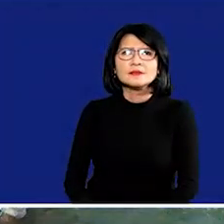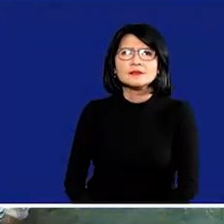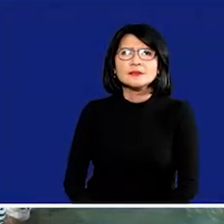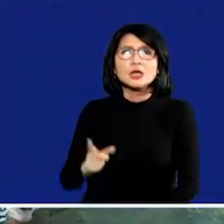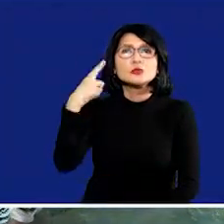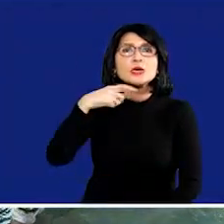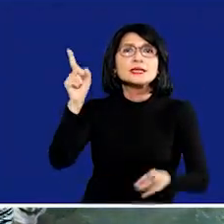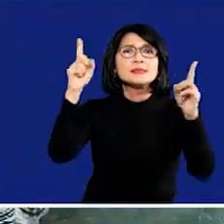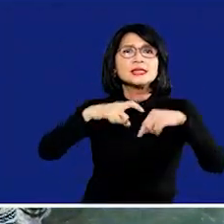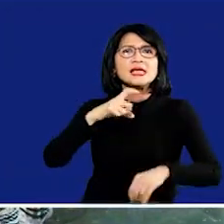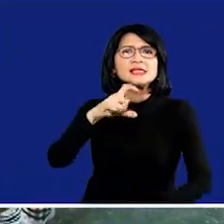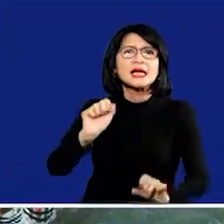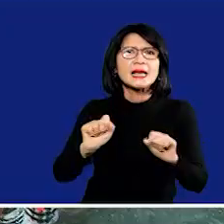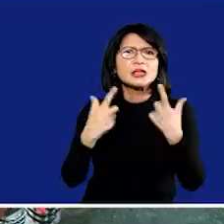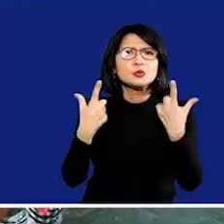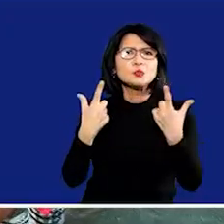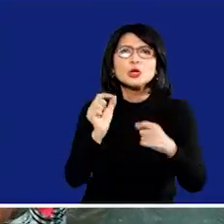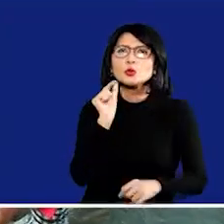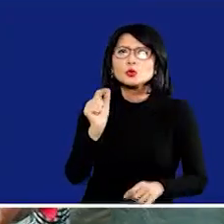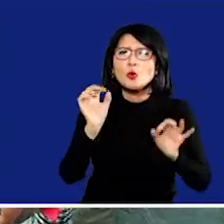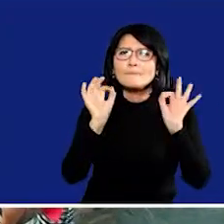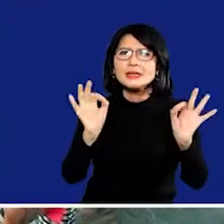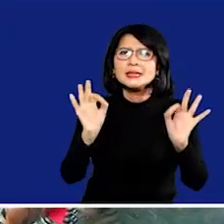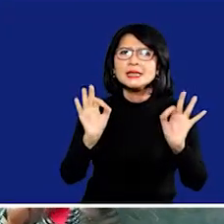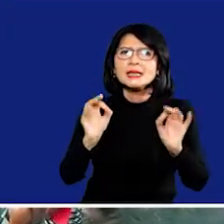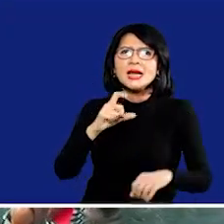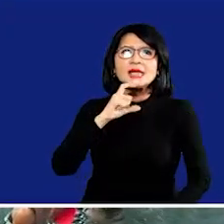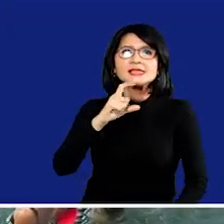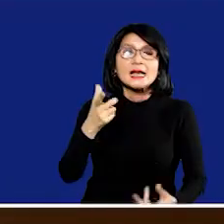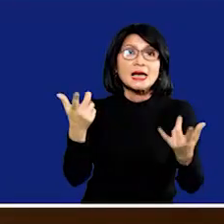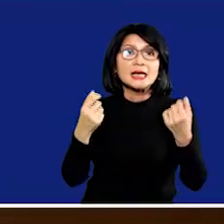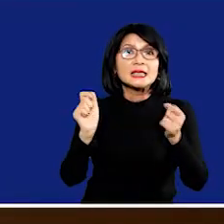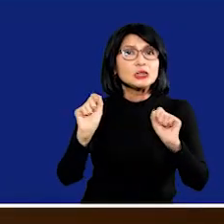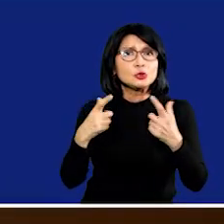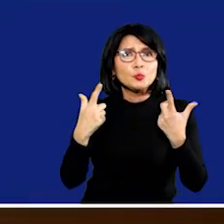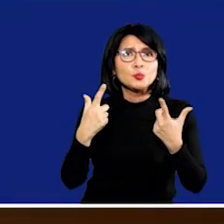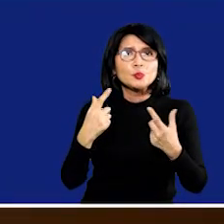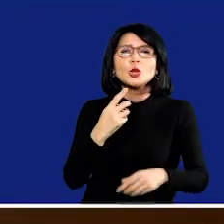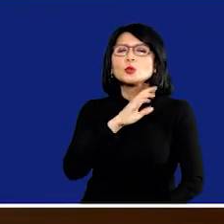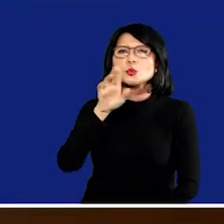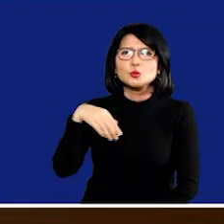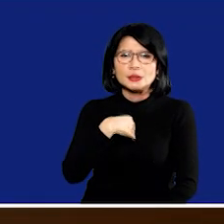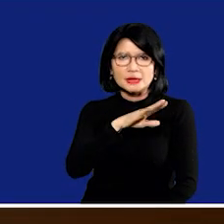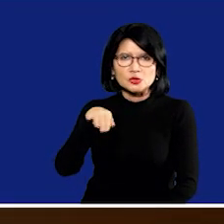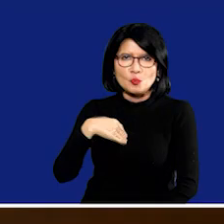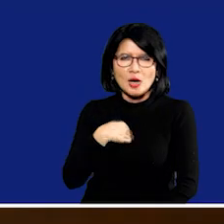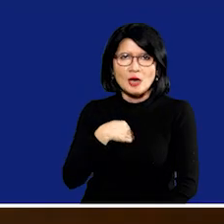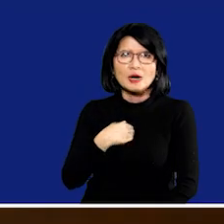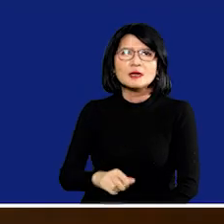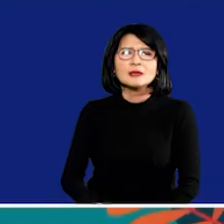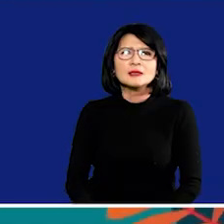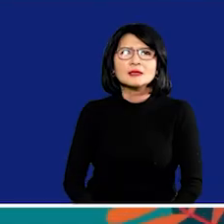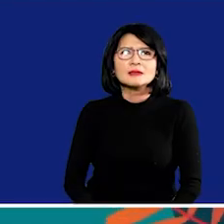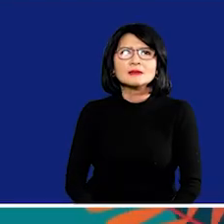Itu menjadi way of life dalam pendidikan, ya. Way of life untuk kita nggak gampang dalam